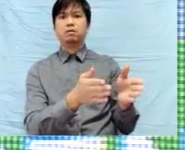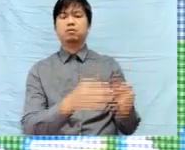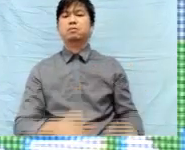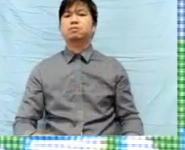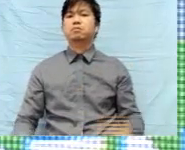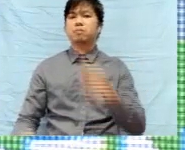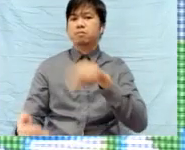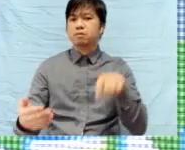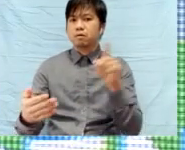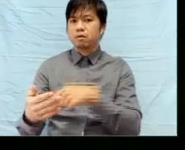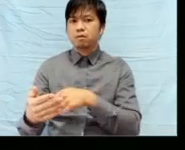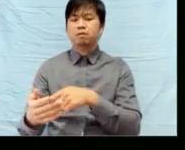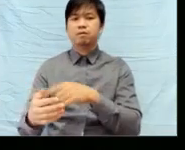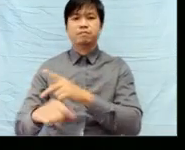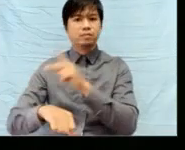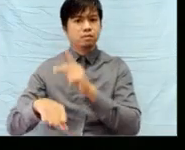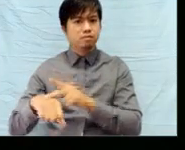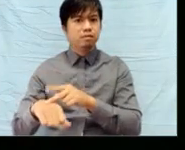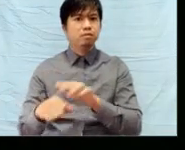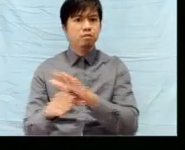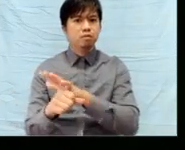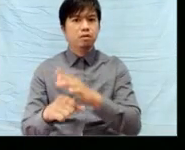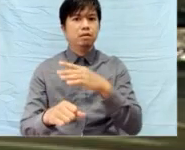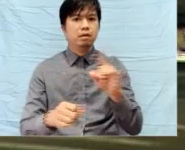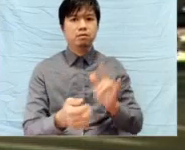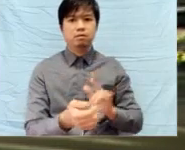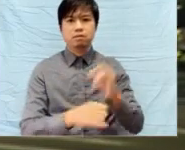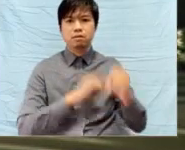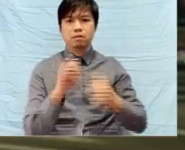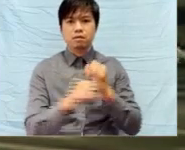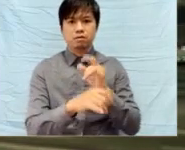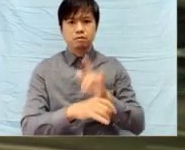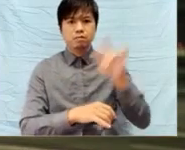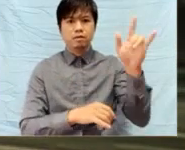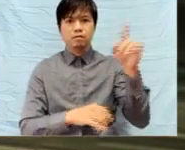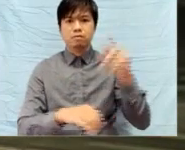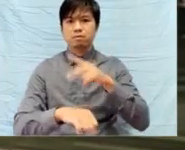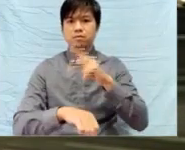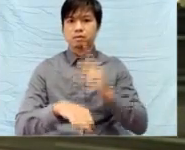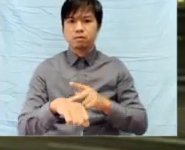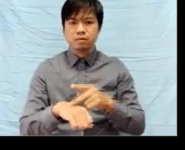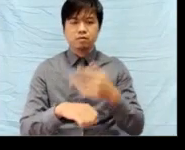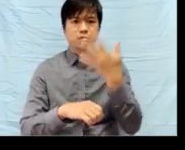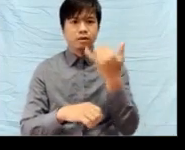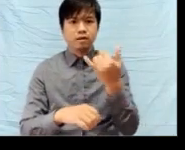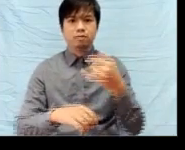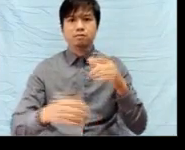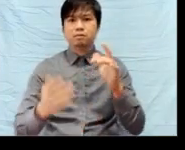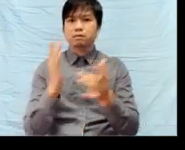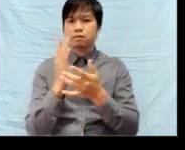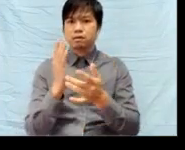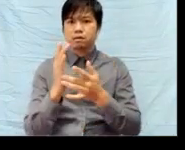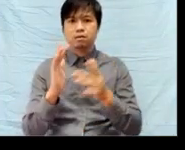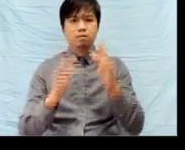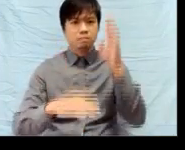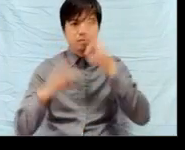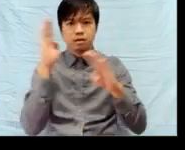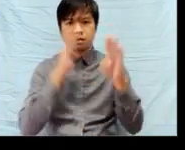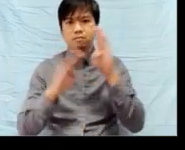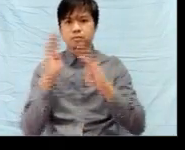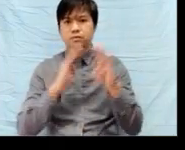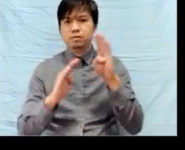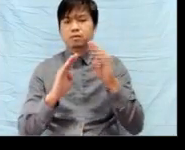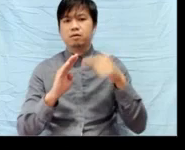domestic at international flights sa mga paliparan sa bansa dahil sa technical problem sa air navigation facilities ng Civil Aviation Authority